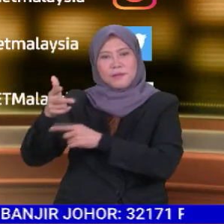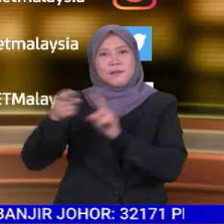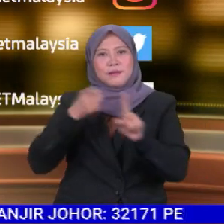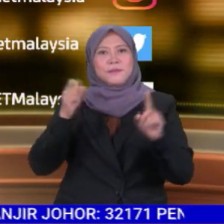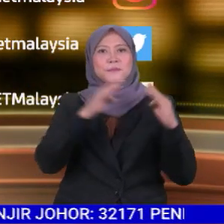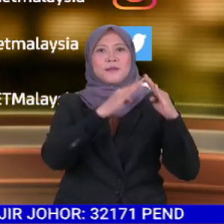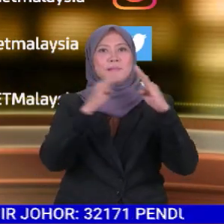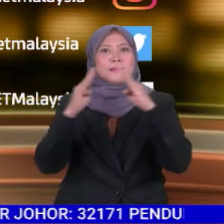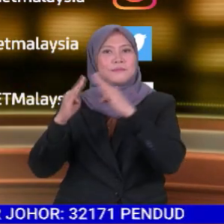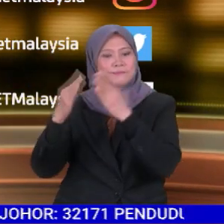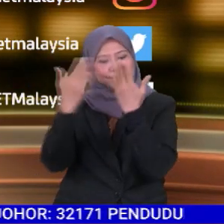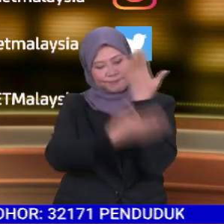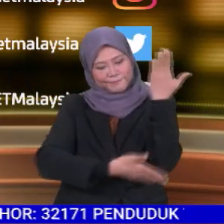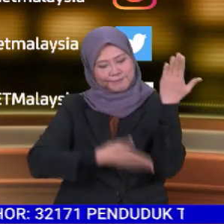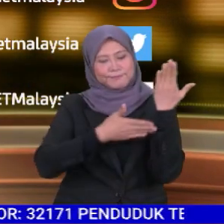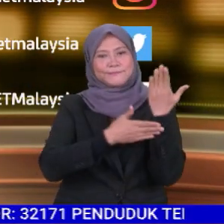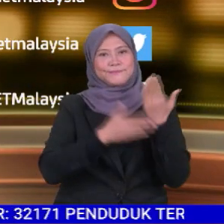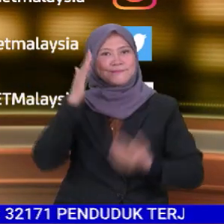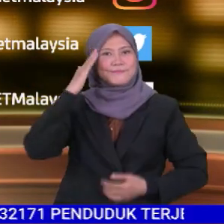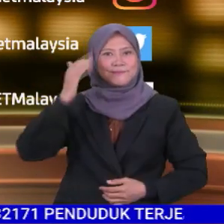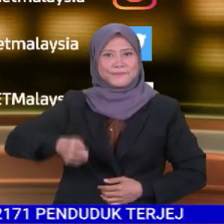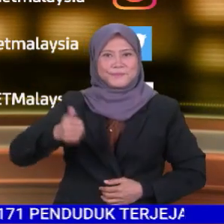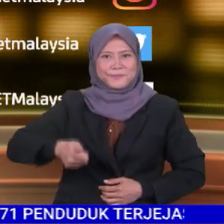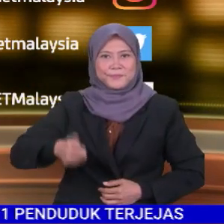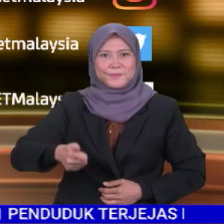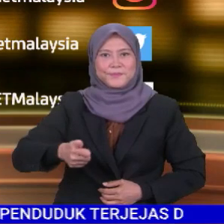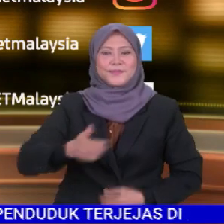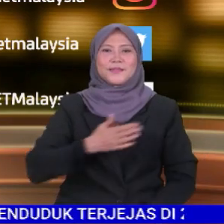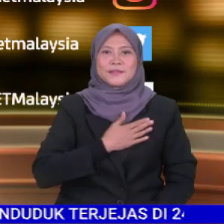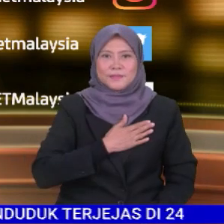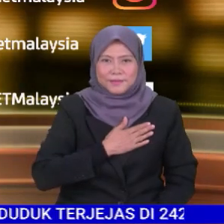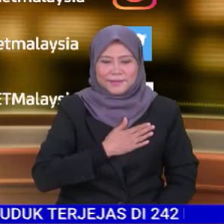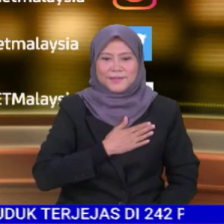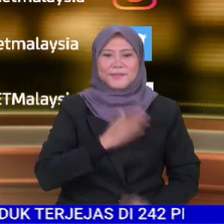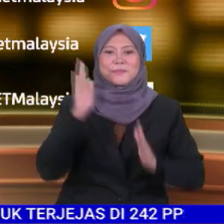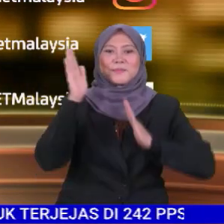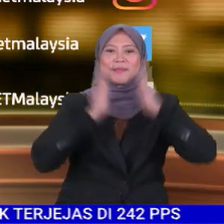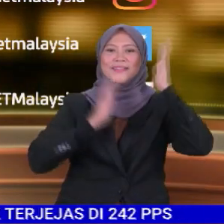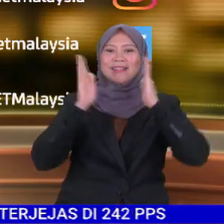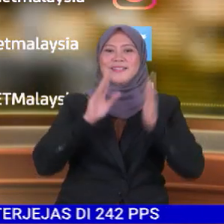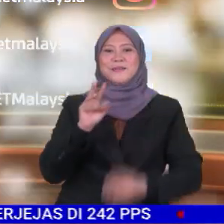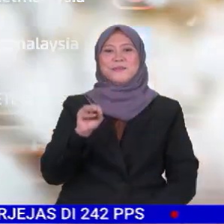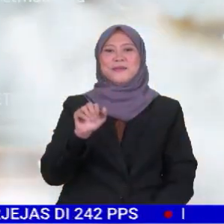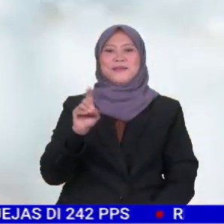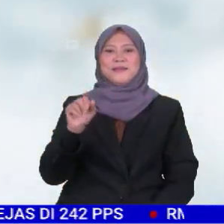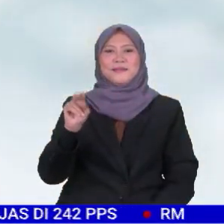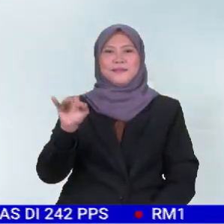bandar-bandar utama di seluruh negara. Assalamualaikum dan salam Malaysia Madani.